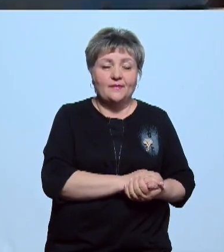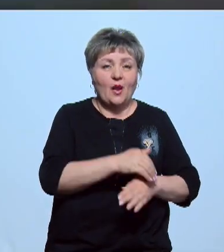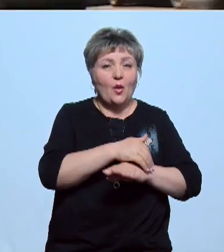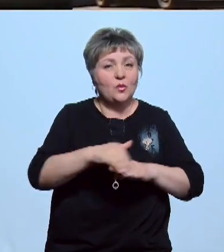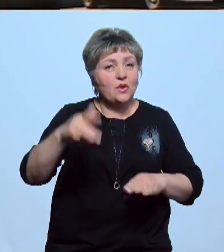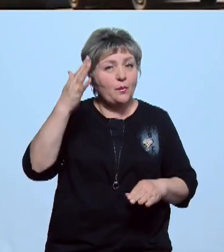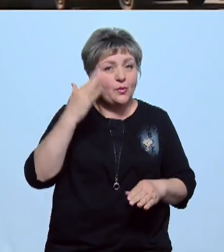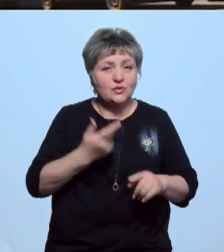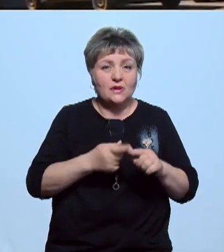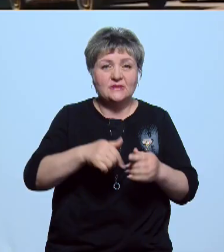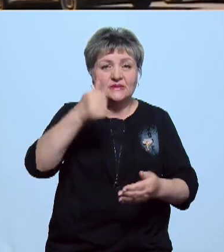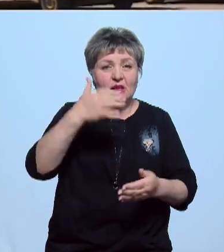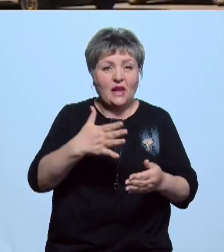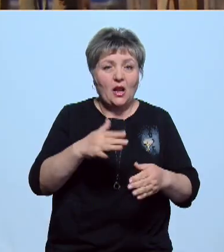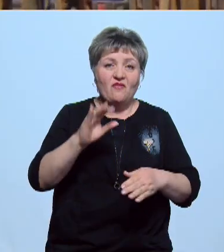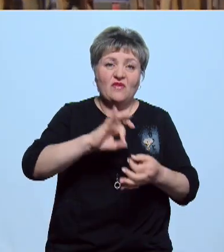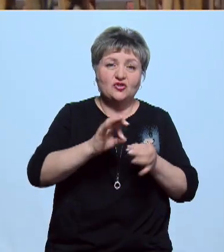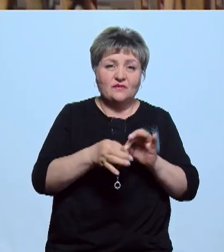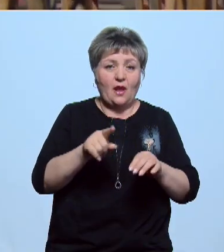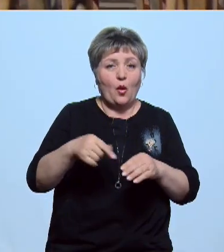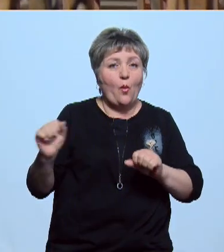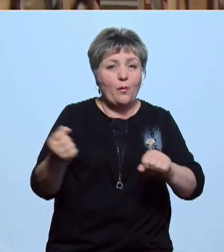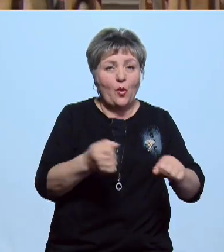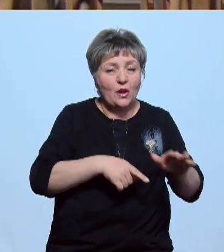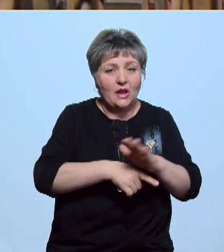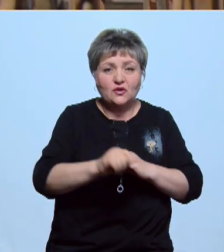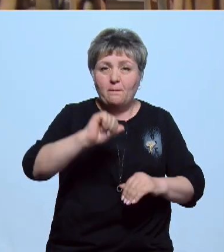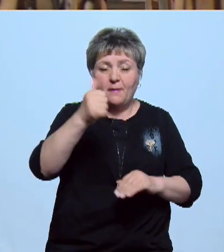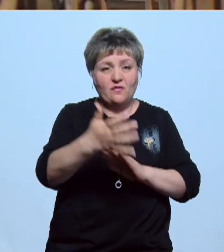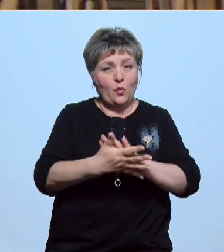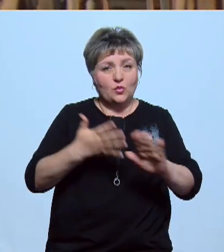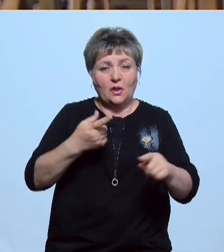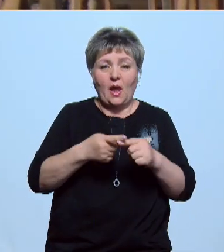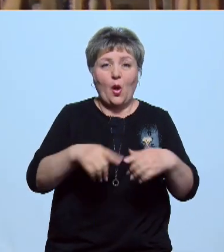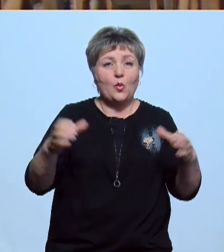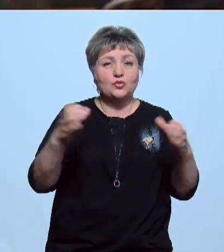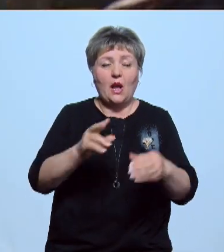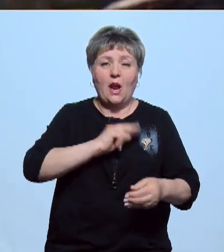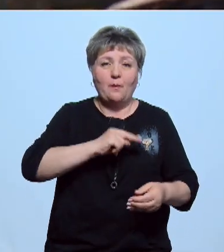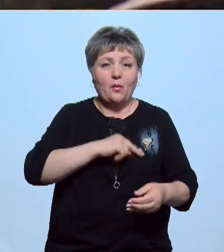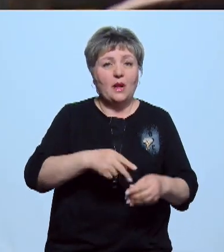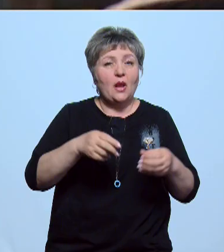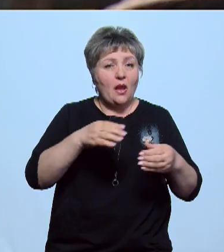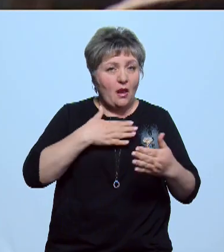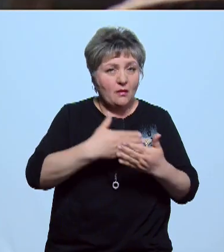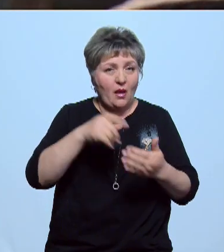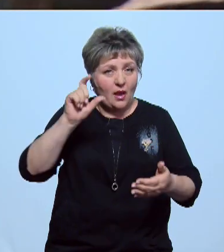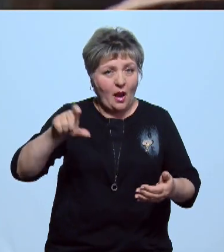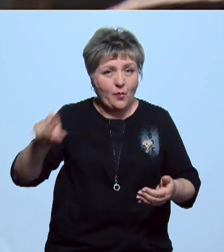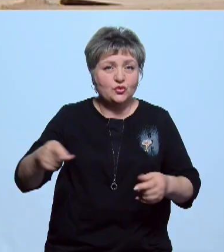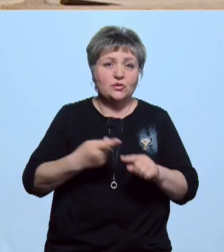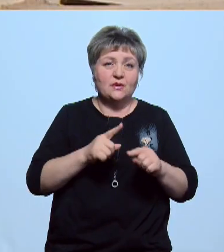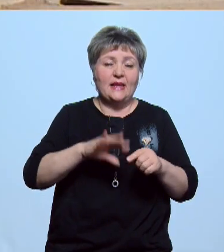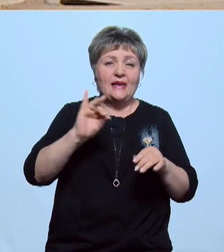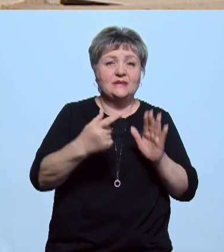Улица Пушкинская, центральная в Ижевске. Генеральную уборку здесь начали в первую очередь. На этом участке работает мобильная бригада рабочих из 7